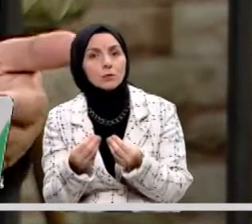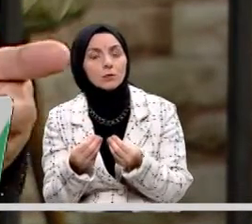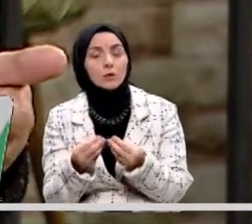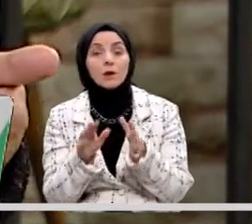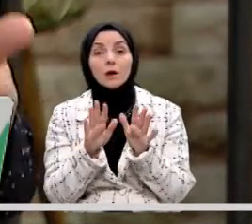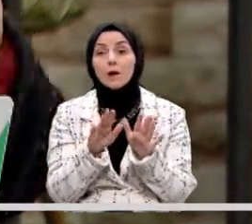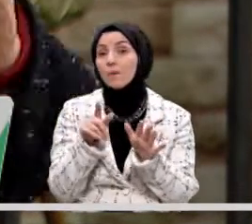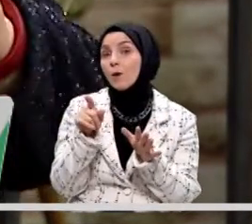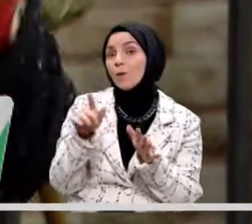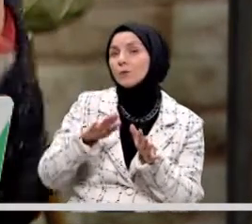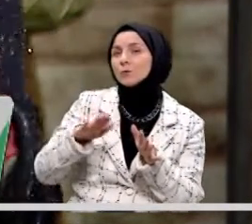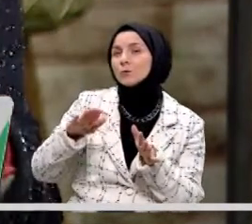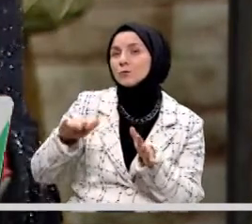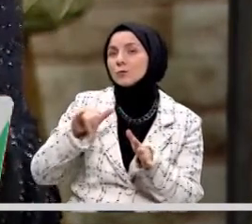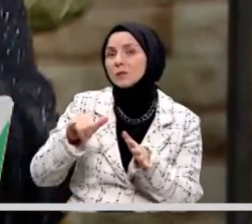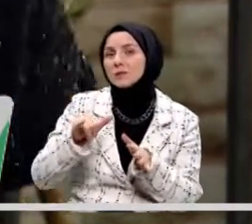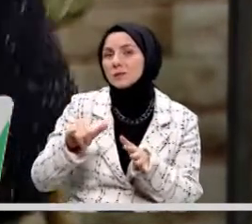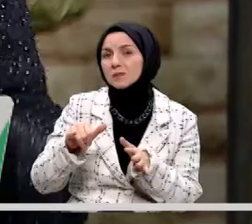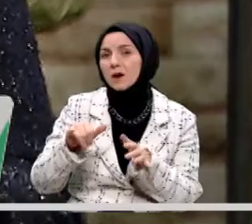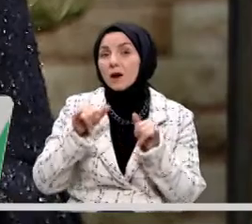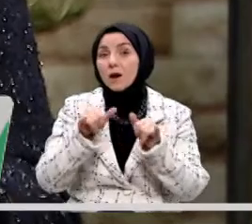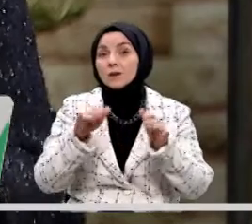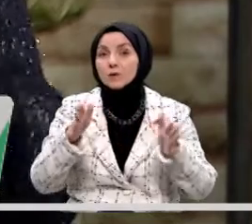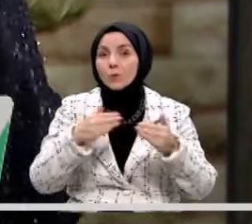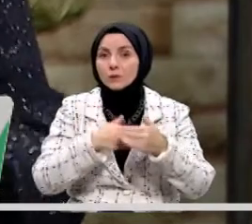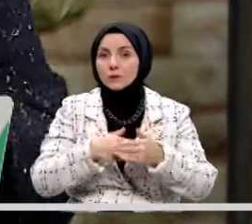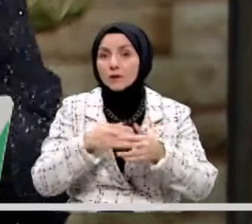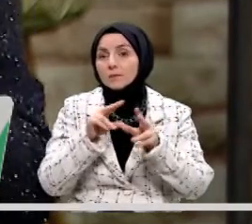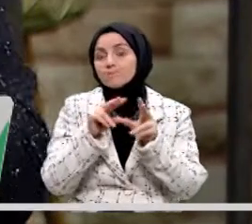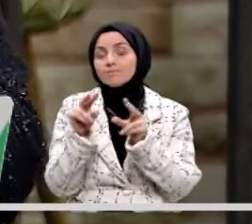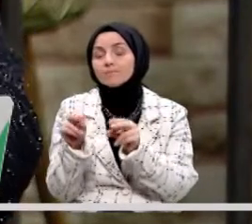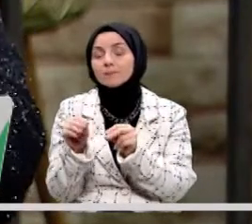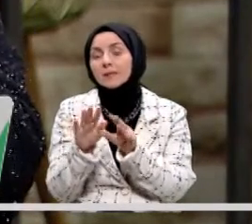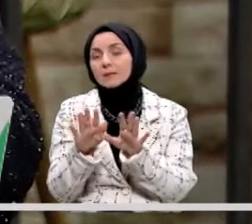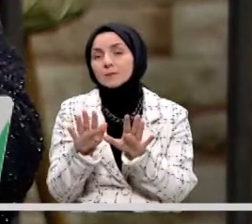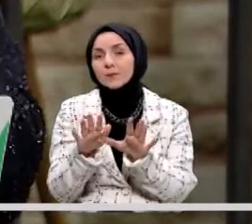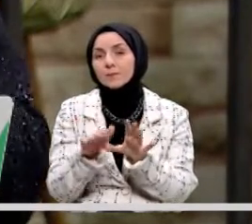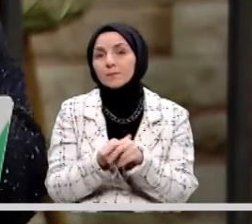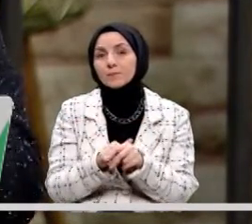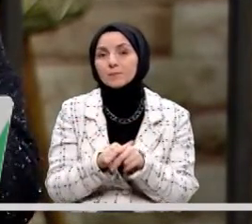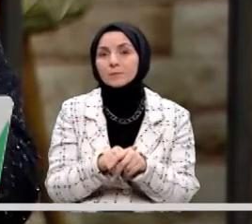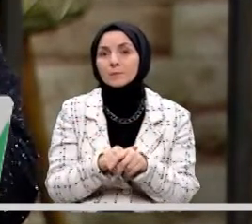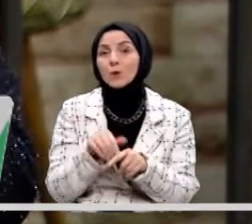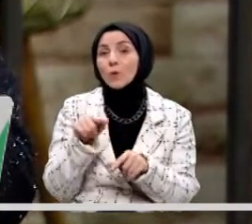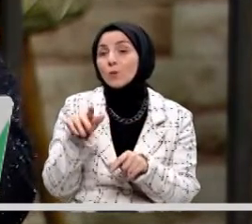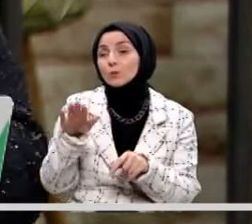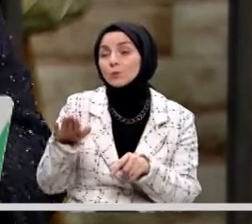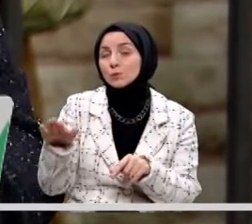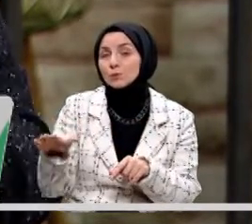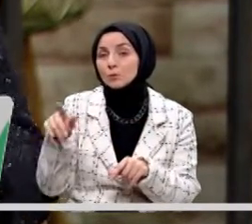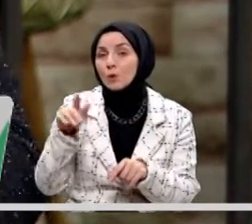niye yatıyorum orada Bu kimin ihtiyacı bütün mesele bu kimin ihtiyacı Bu benim mi onun Heh kimin